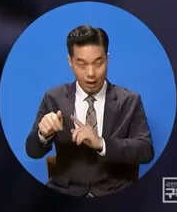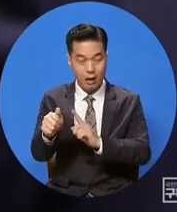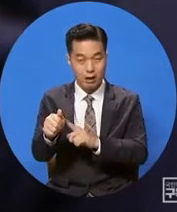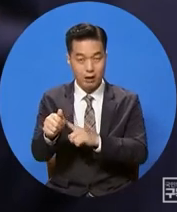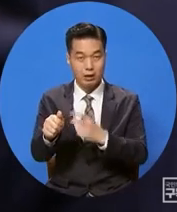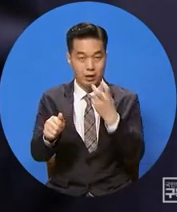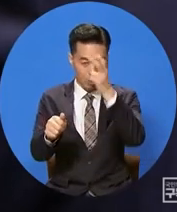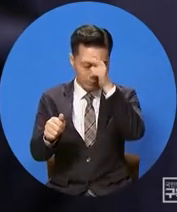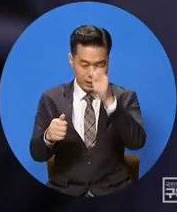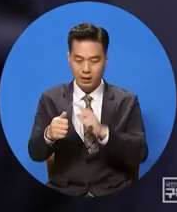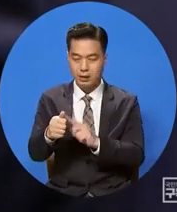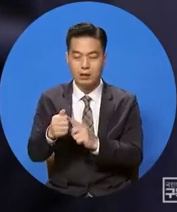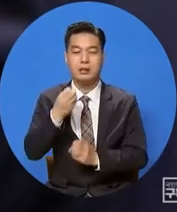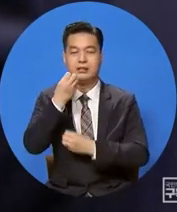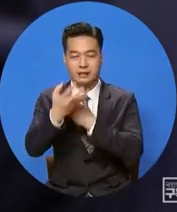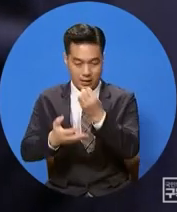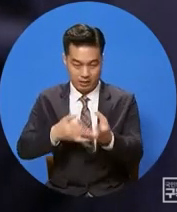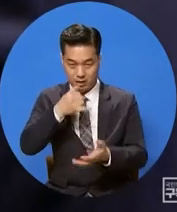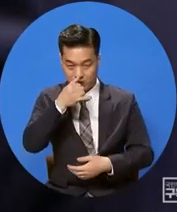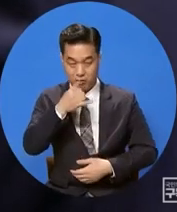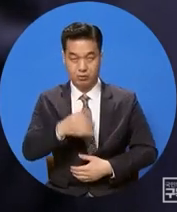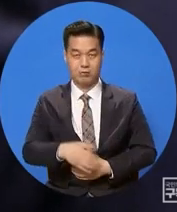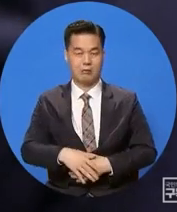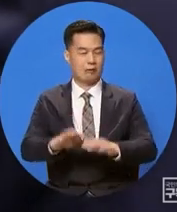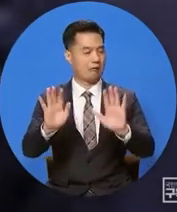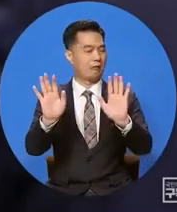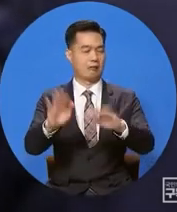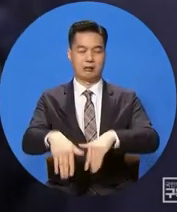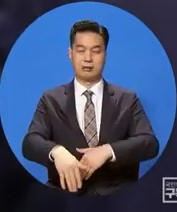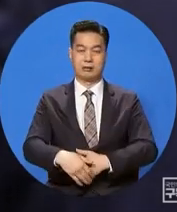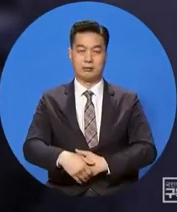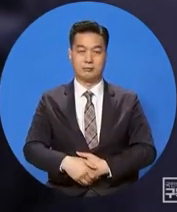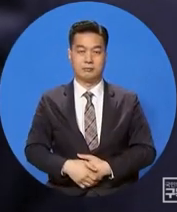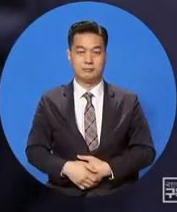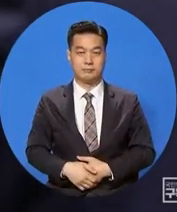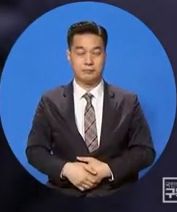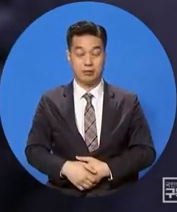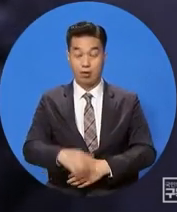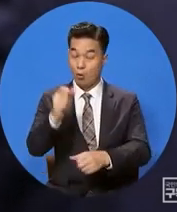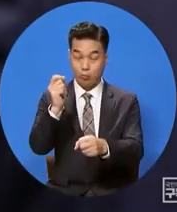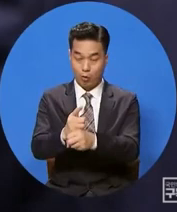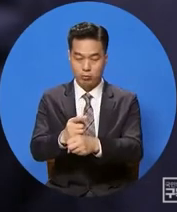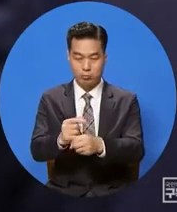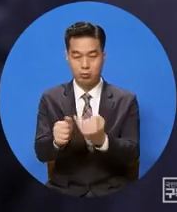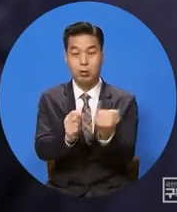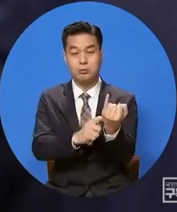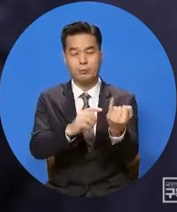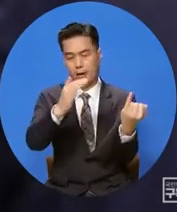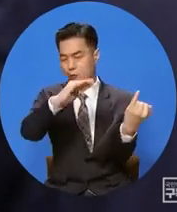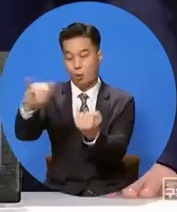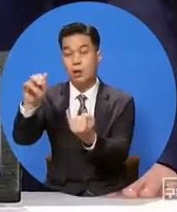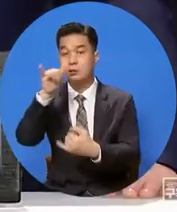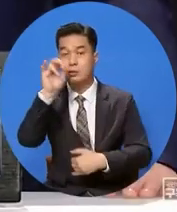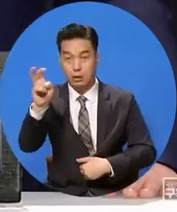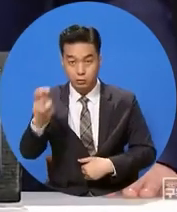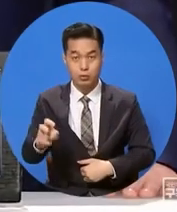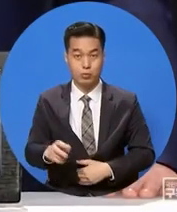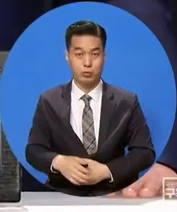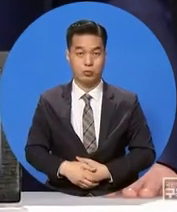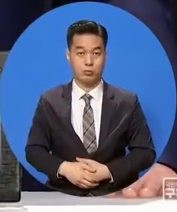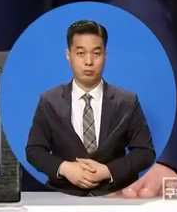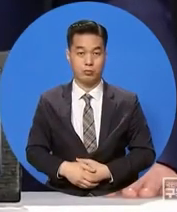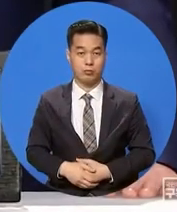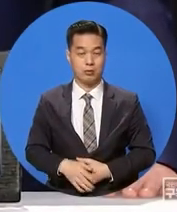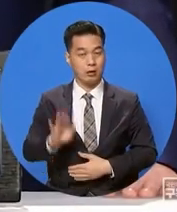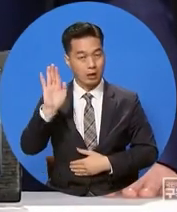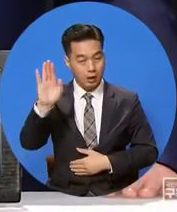사람이 네. 검찰에서 자백을 다 했다고 합니다. 아예 그 참말로 그리고 아니 그랬으면 벌써 아니, 저희 집사람 소환했겠죠. 망신 주기 위해서라도